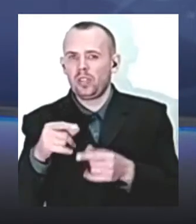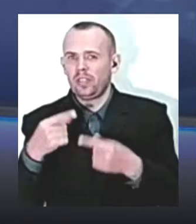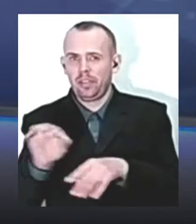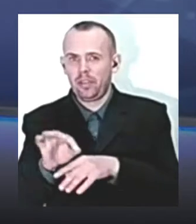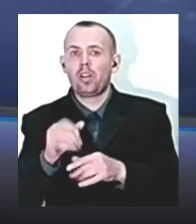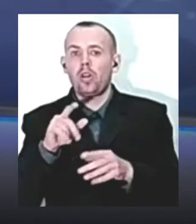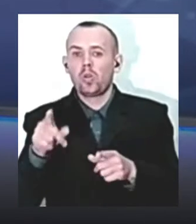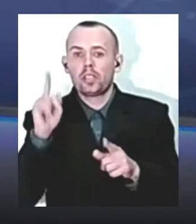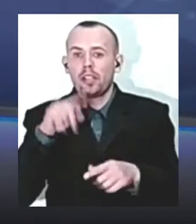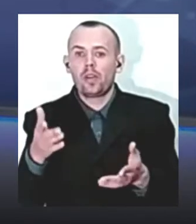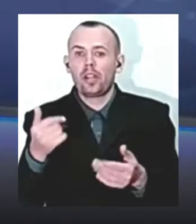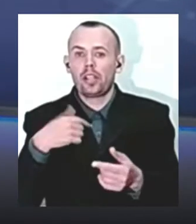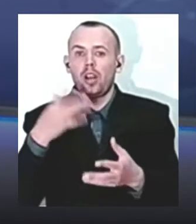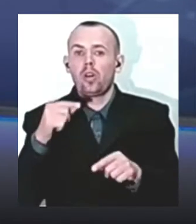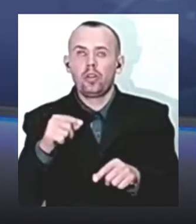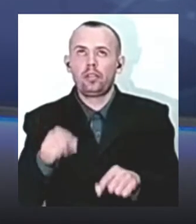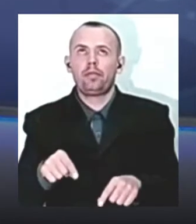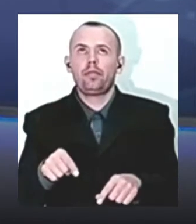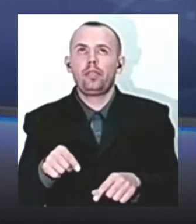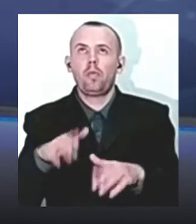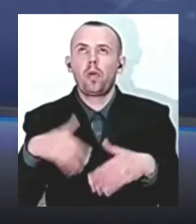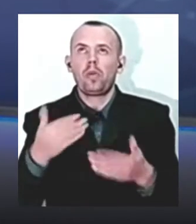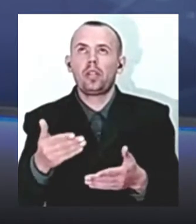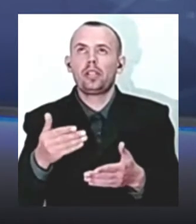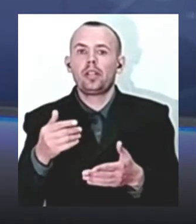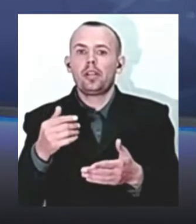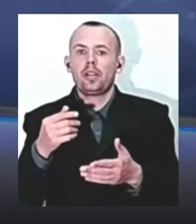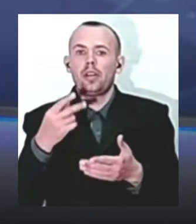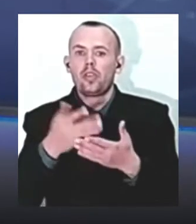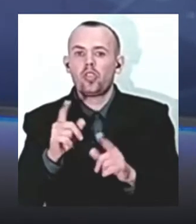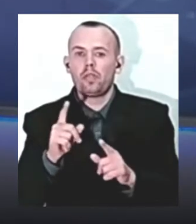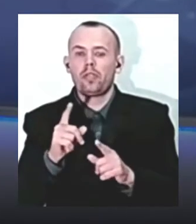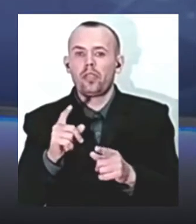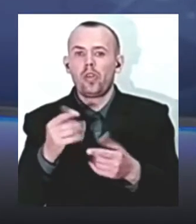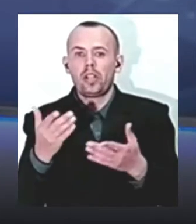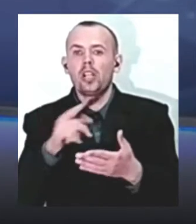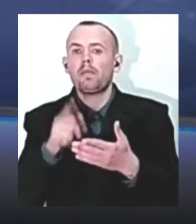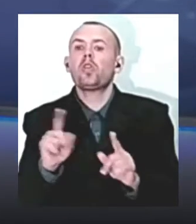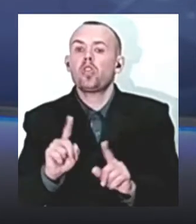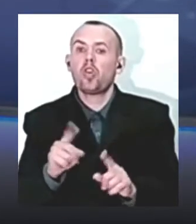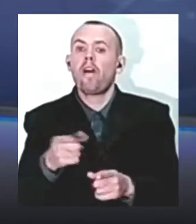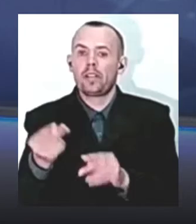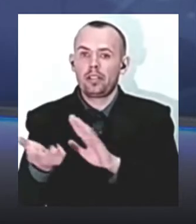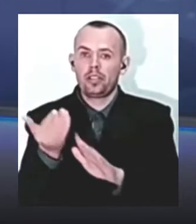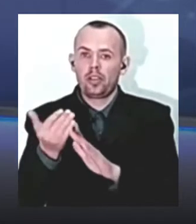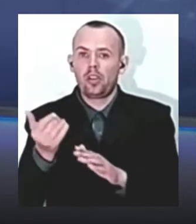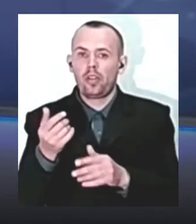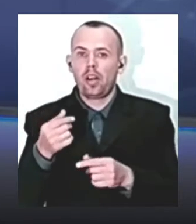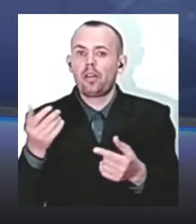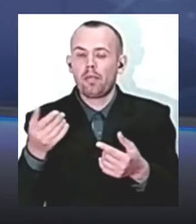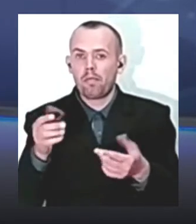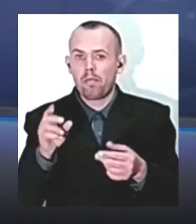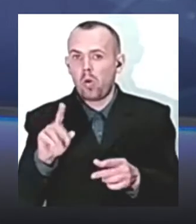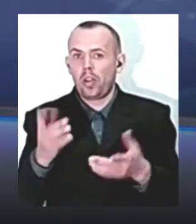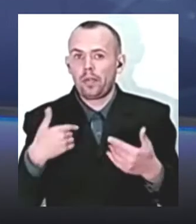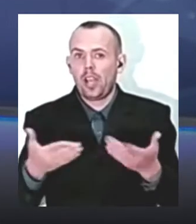коли пропонують знімати щось коштів, я завжди запитую, з чого зняти. Бо якщо ми з